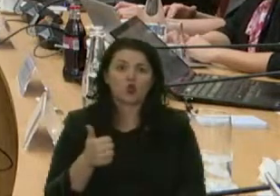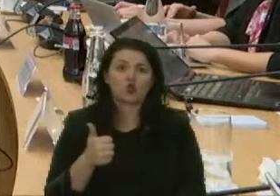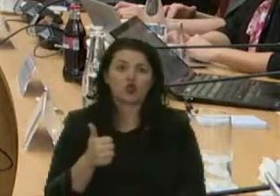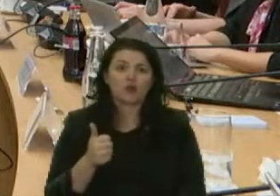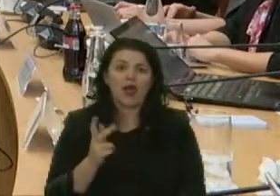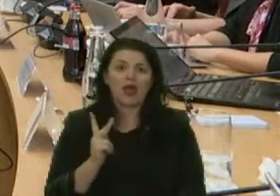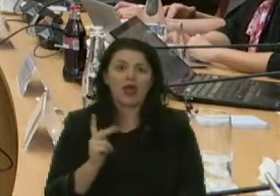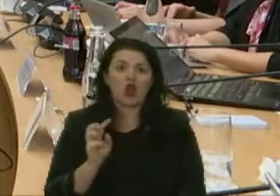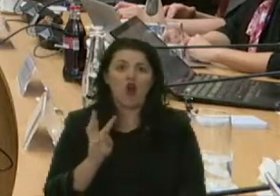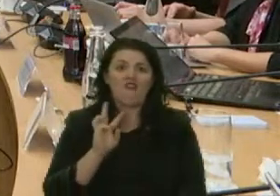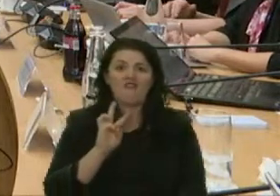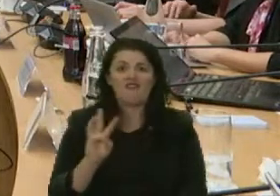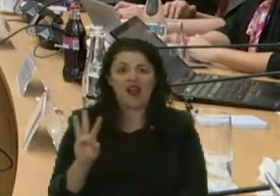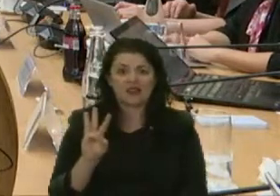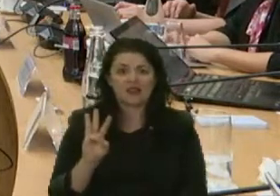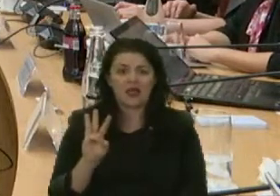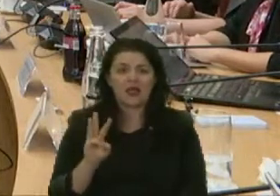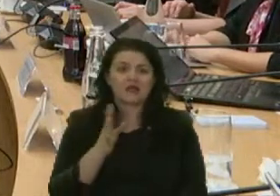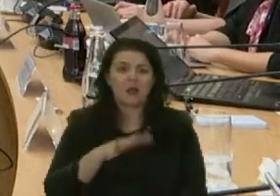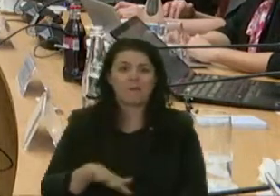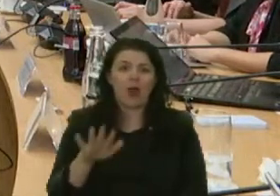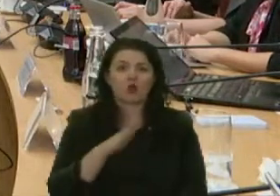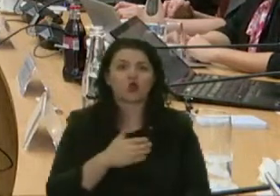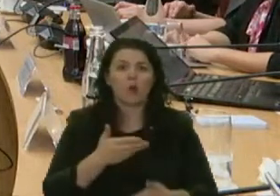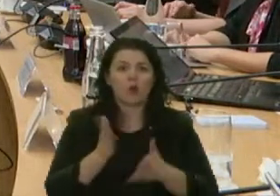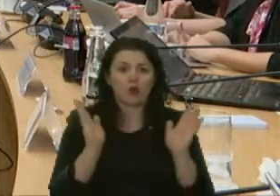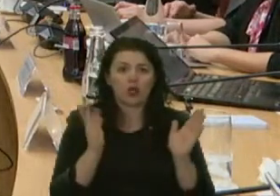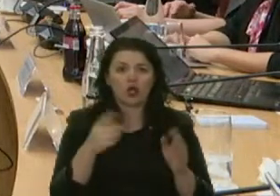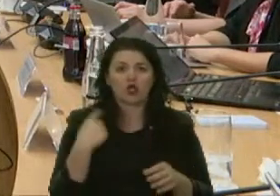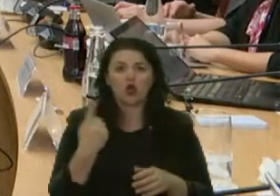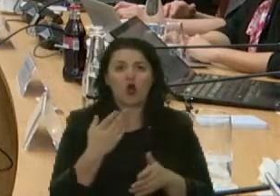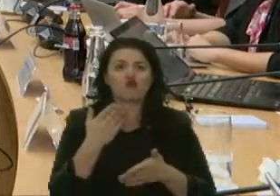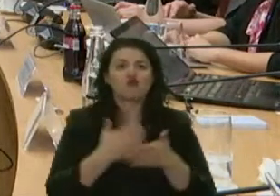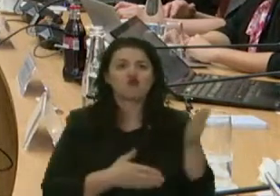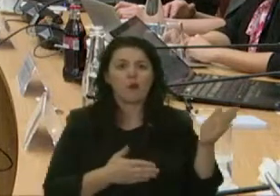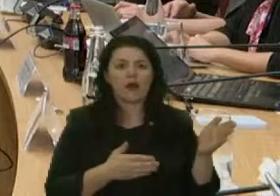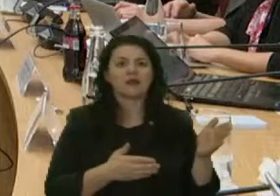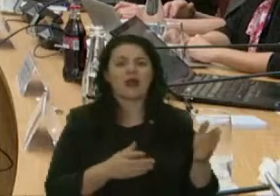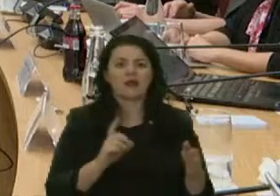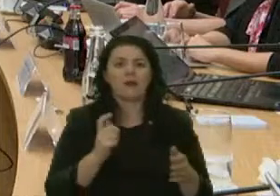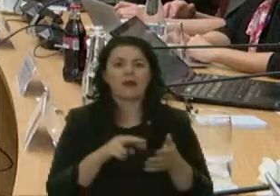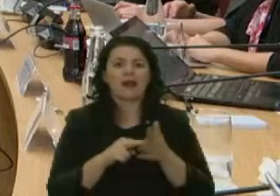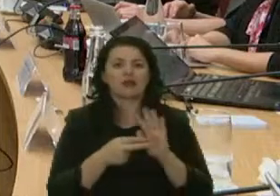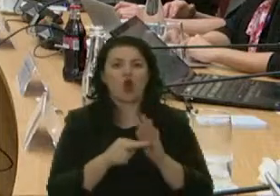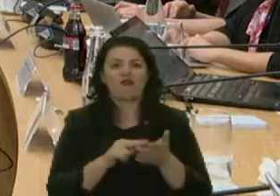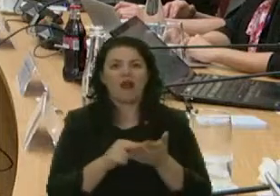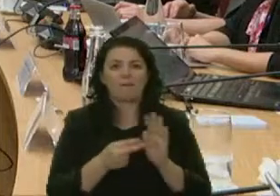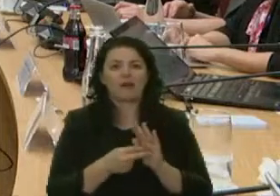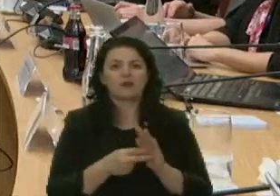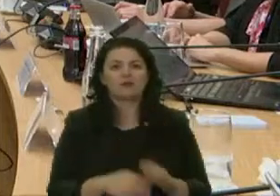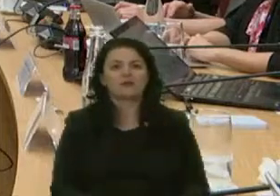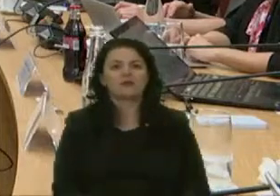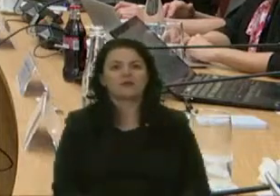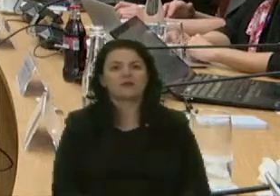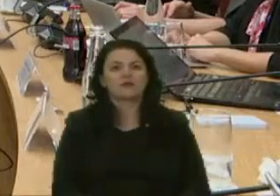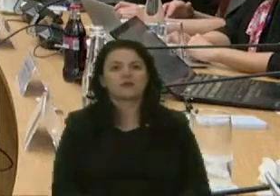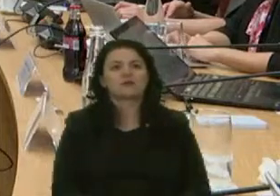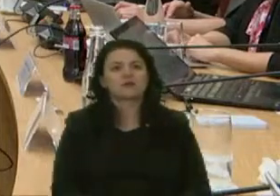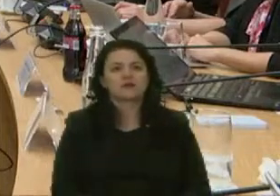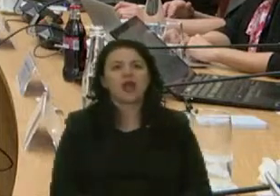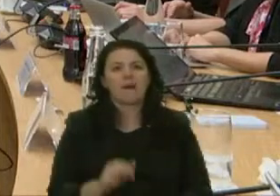îi consumul doar pentru ilumina public Din păcate noi doar jumătate cu acest parc Am putea rezolva problema mew